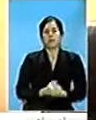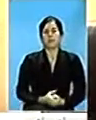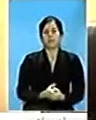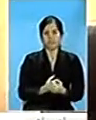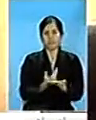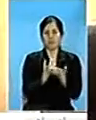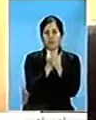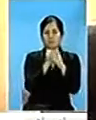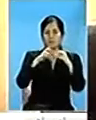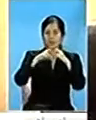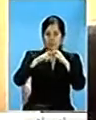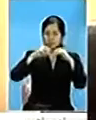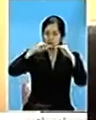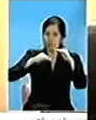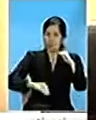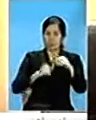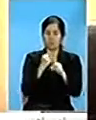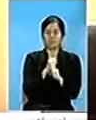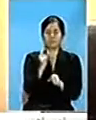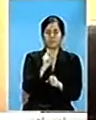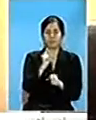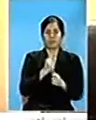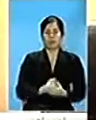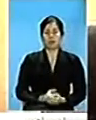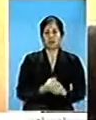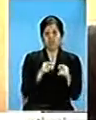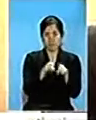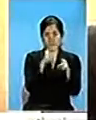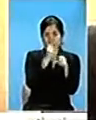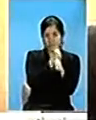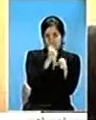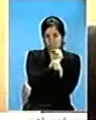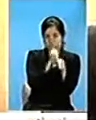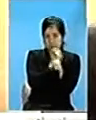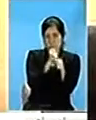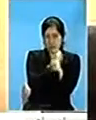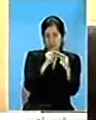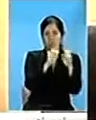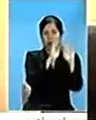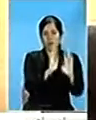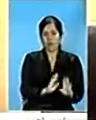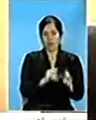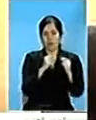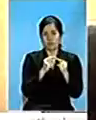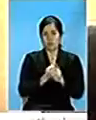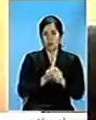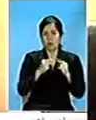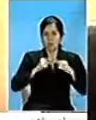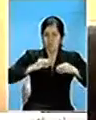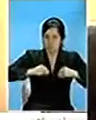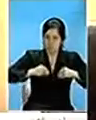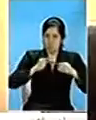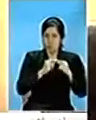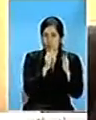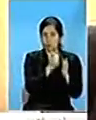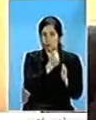ญหาบรรเทาลงวิธีการเหล่านี้จะเป็นการฝึกประชาธิปไตยให้เกิดขึ้นในชุมชนเราก็เลย